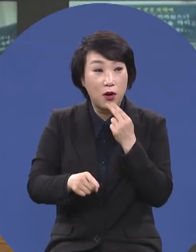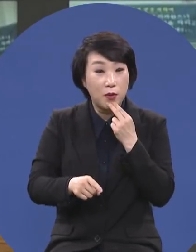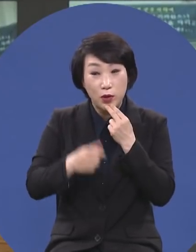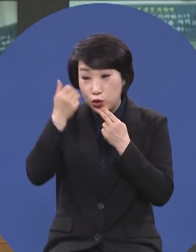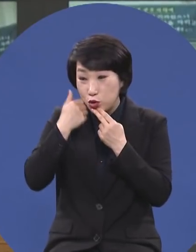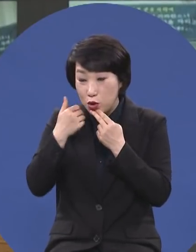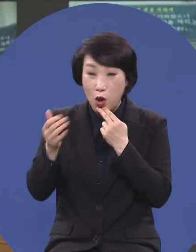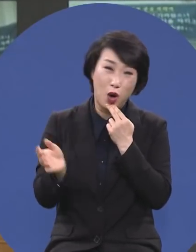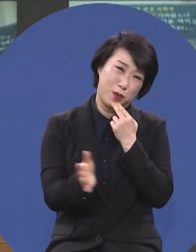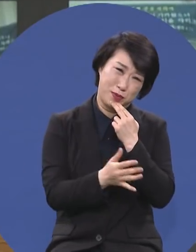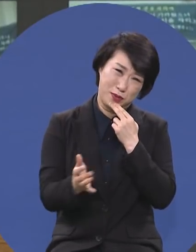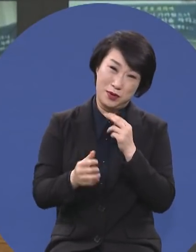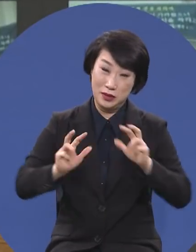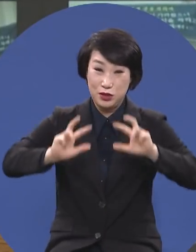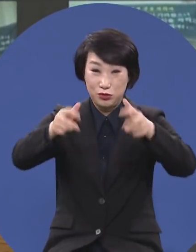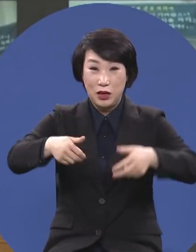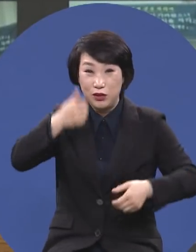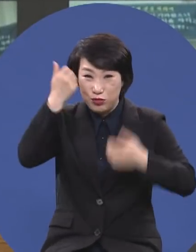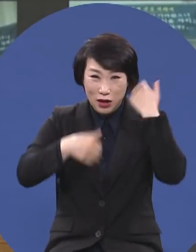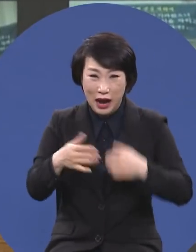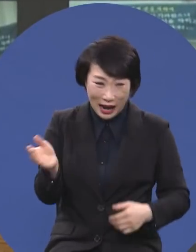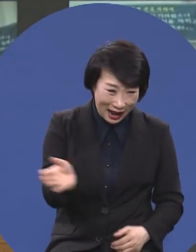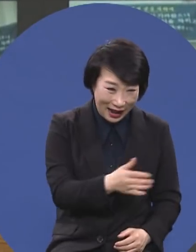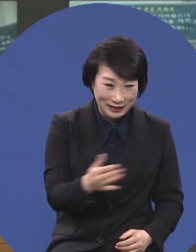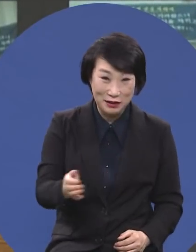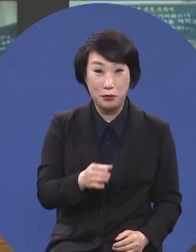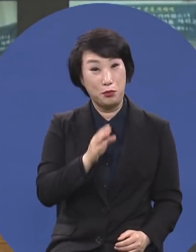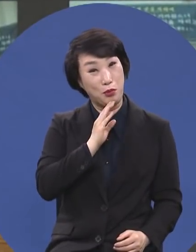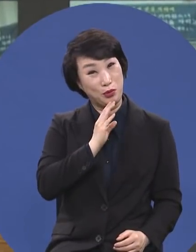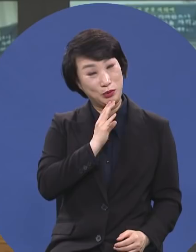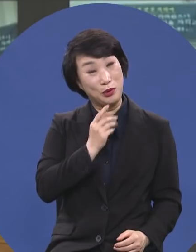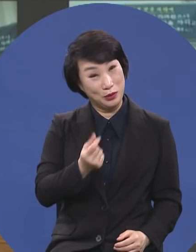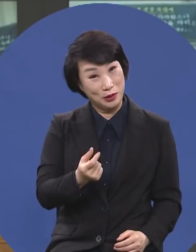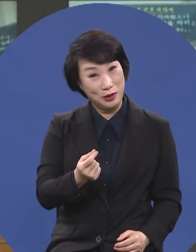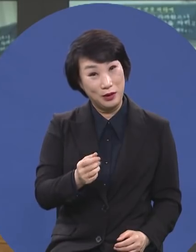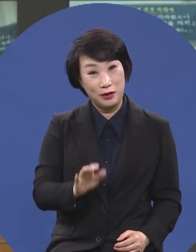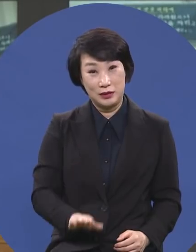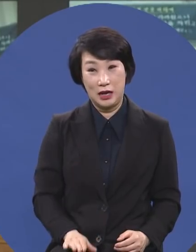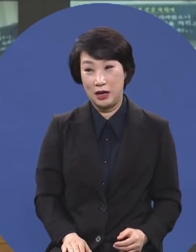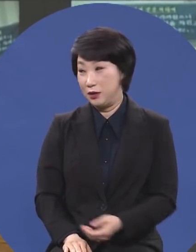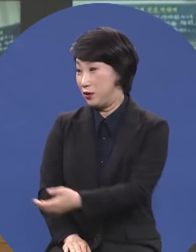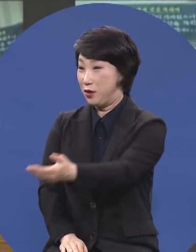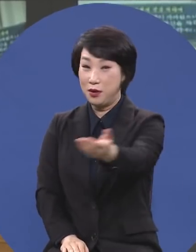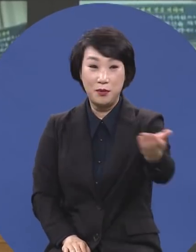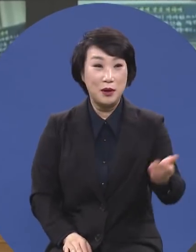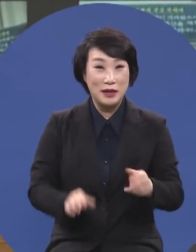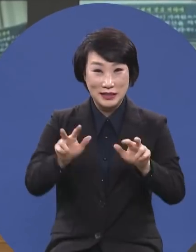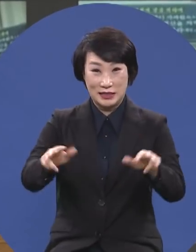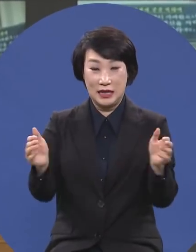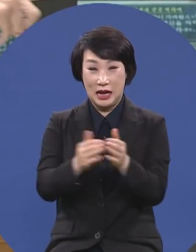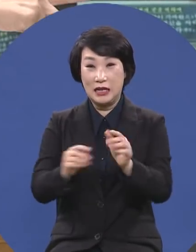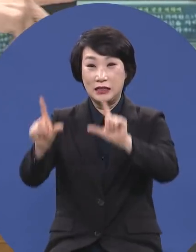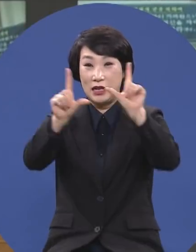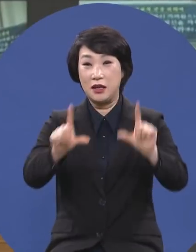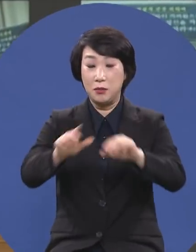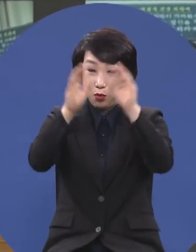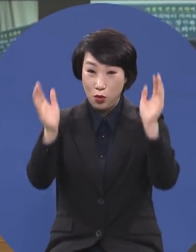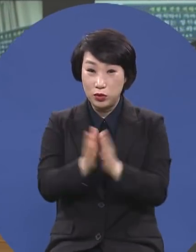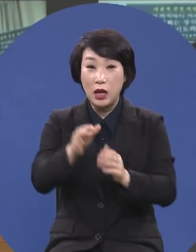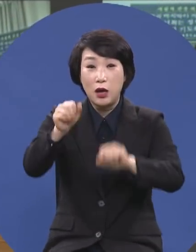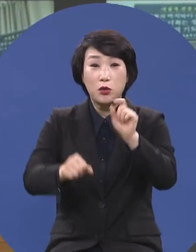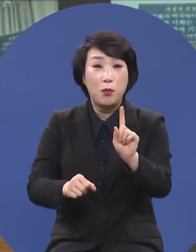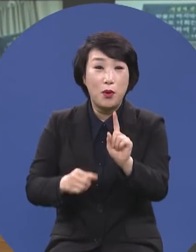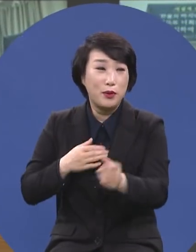없는 자도 지구상에 하나도 존재하지 않습니다. 여러분이 오늘까지 살아온 모든